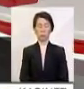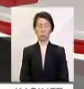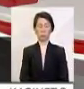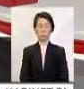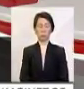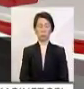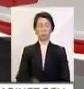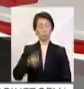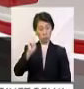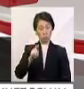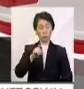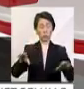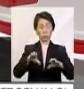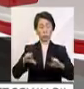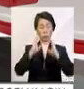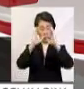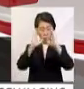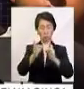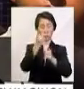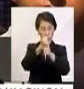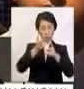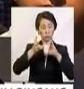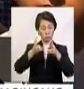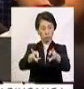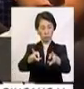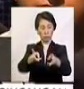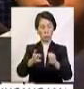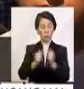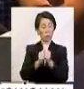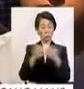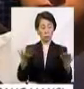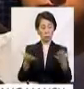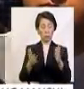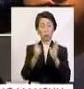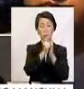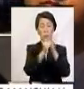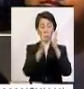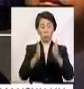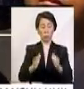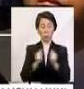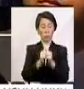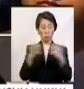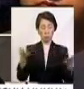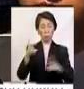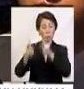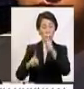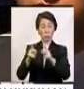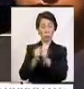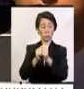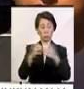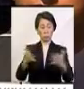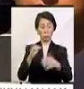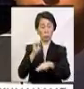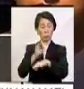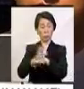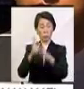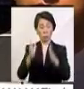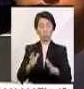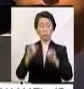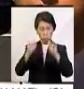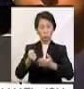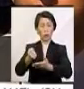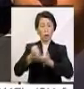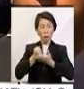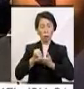You need to do it in a proper way. You have lawyers, you have structures, you have people, you have consulting people that can help